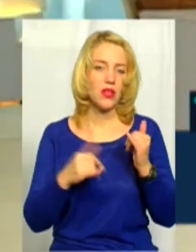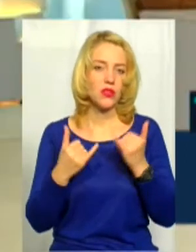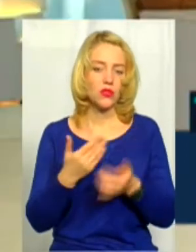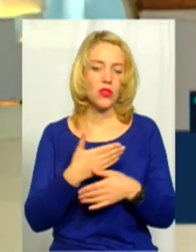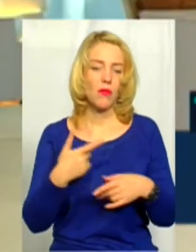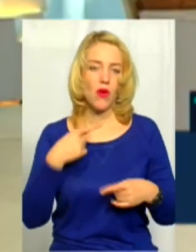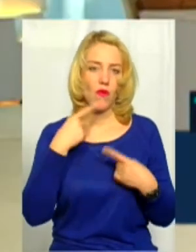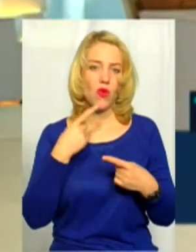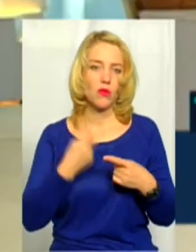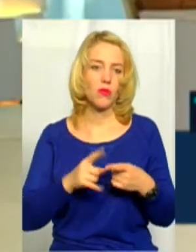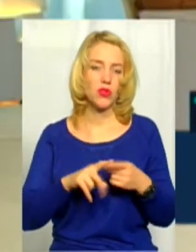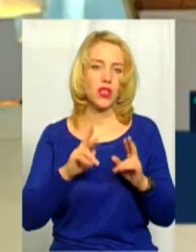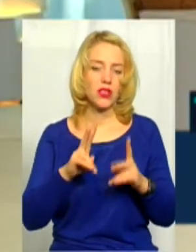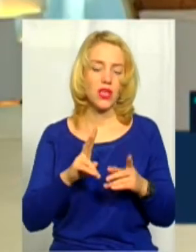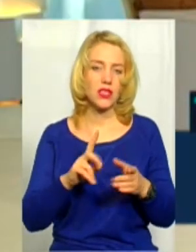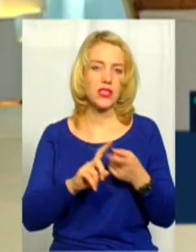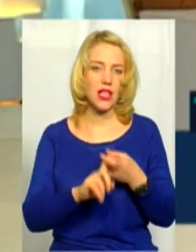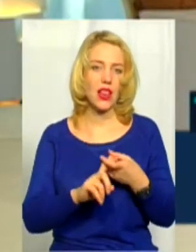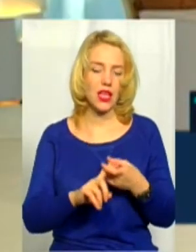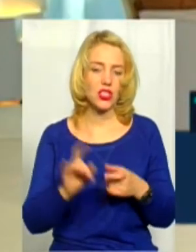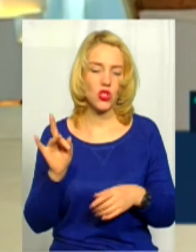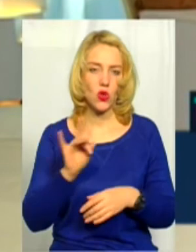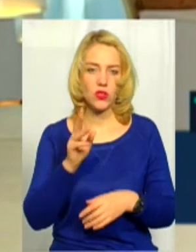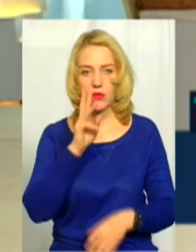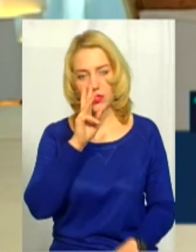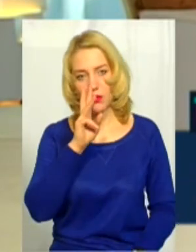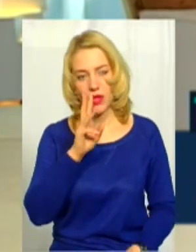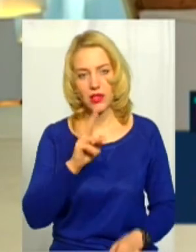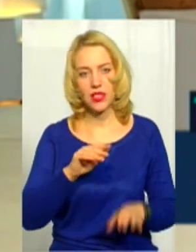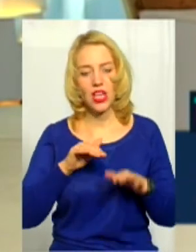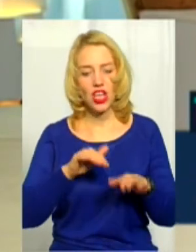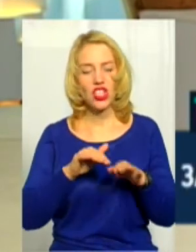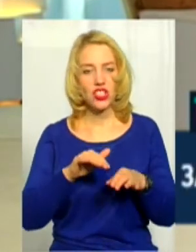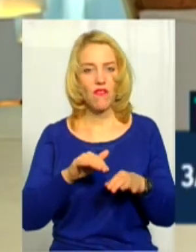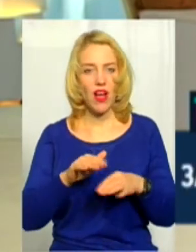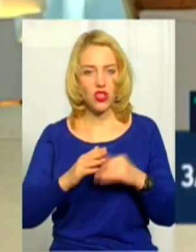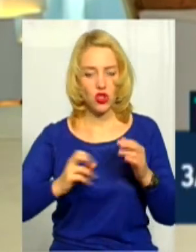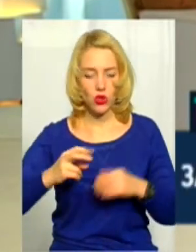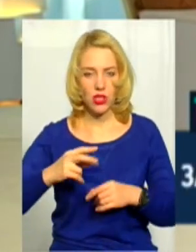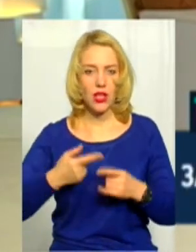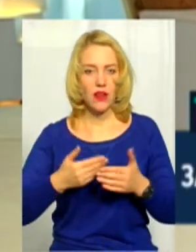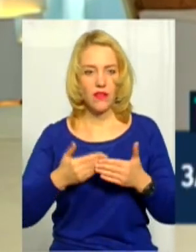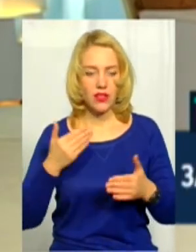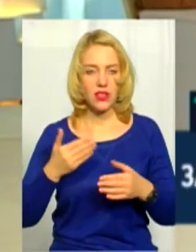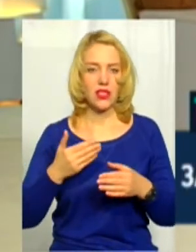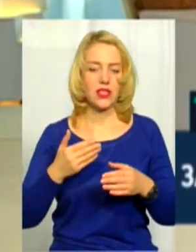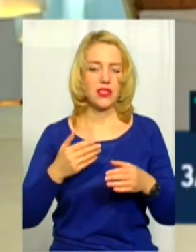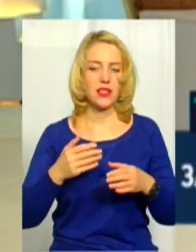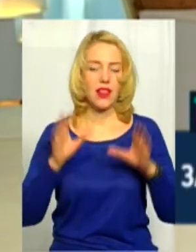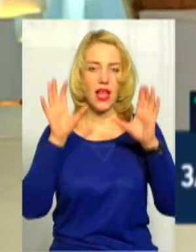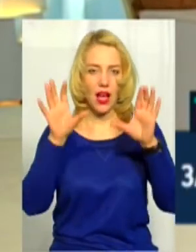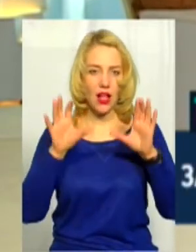ми говоримо про те, як залежить розмір зарплати швачок від легальності швейного підприємства. Це